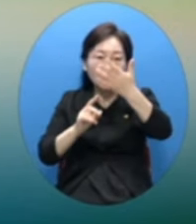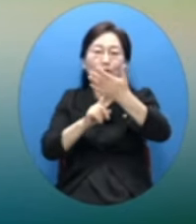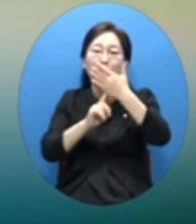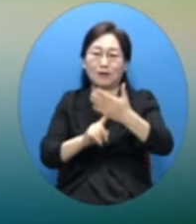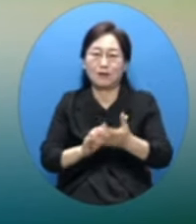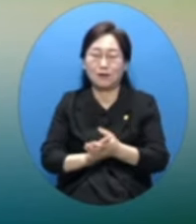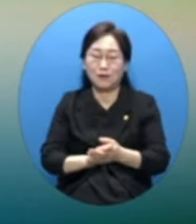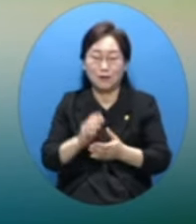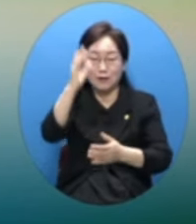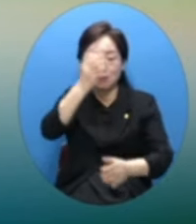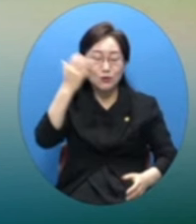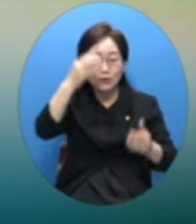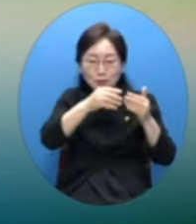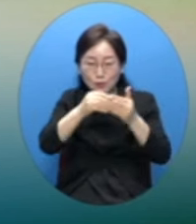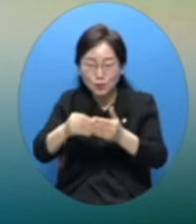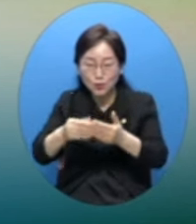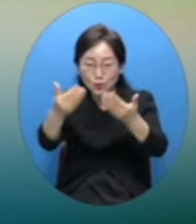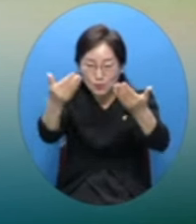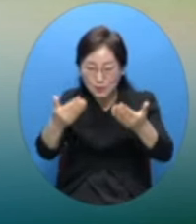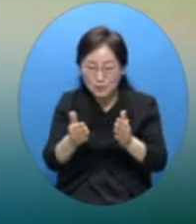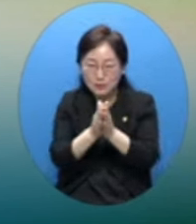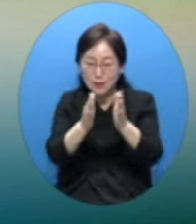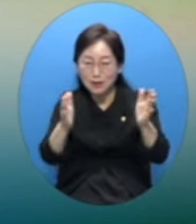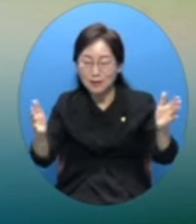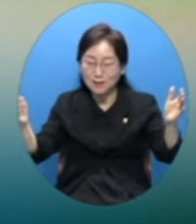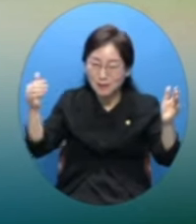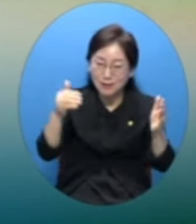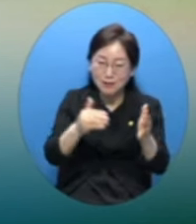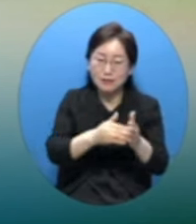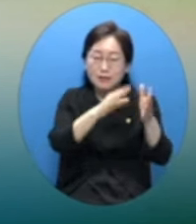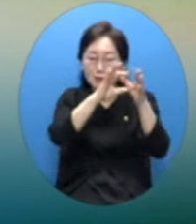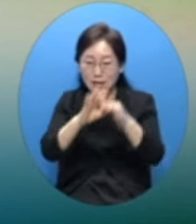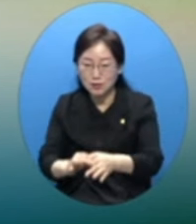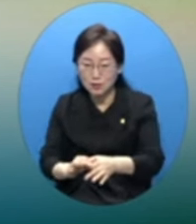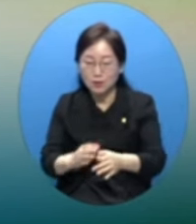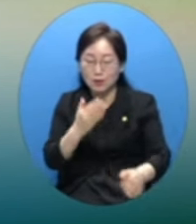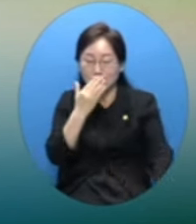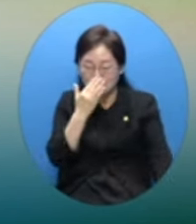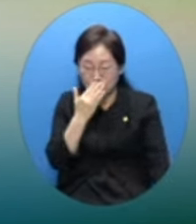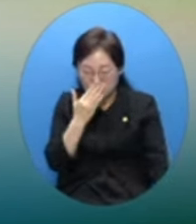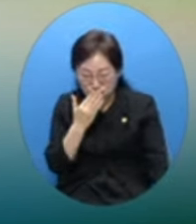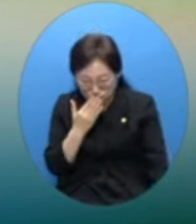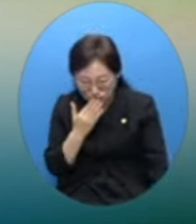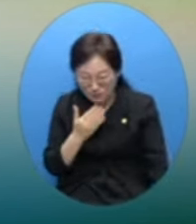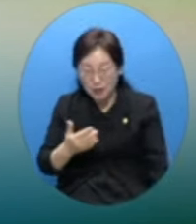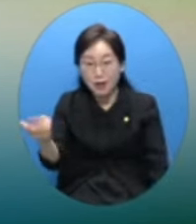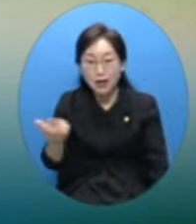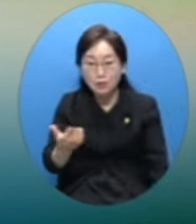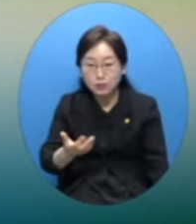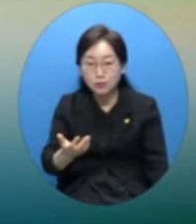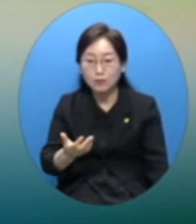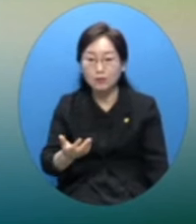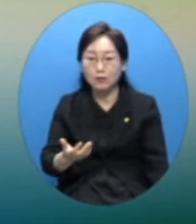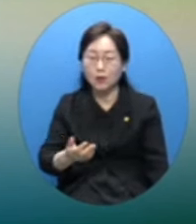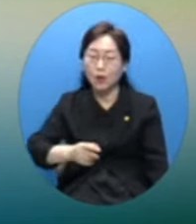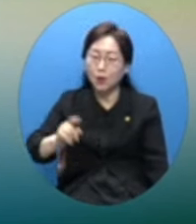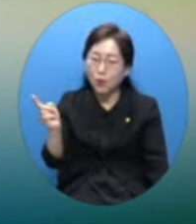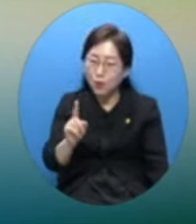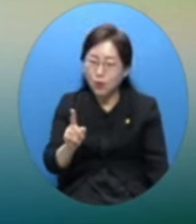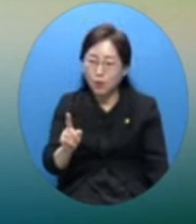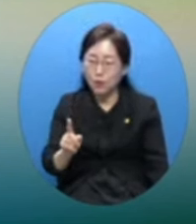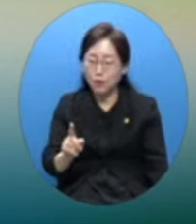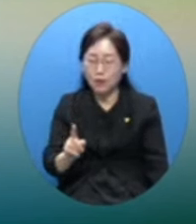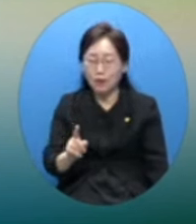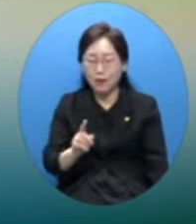인도함을 받는 삶이 시작되기까지 하나님께서는 계속 우리에게 낮아지게 아프게 어떤 때는 정말 내